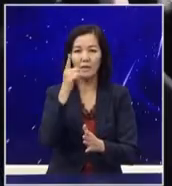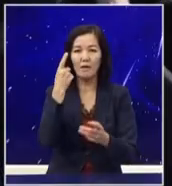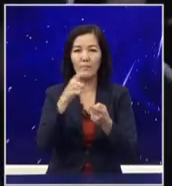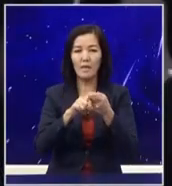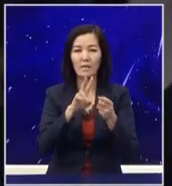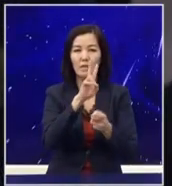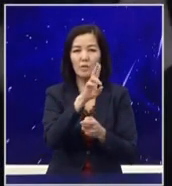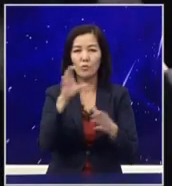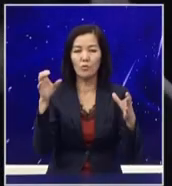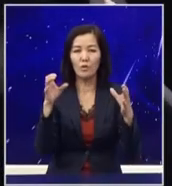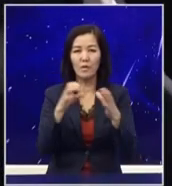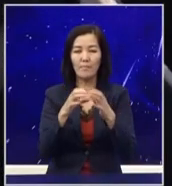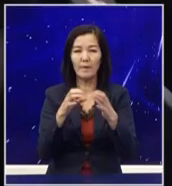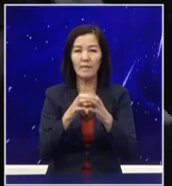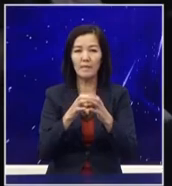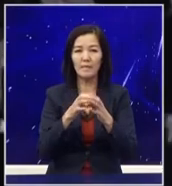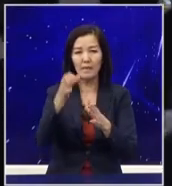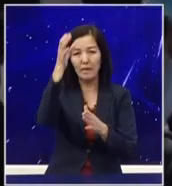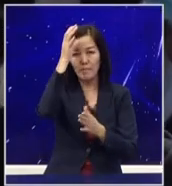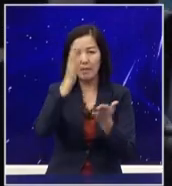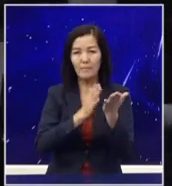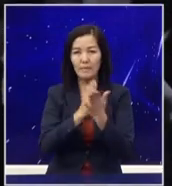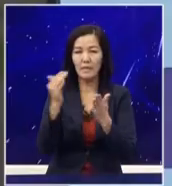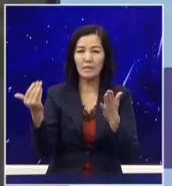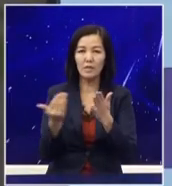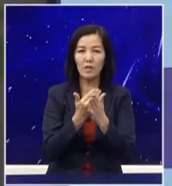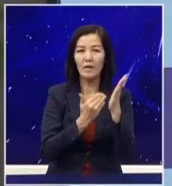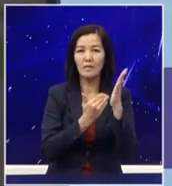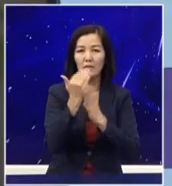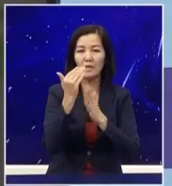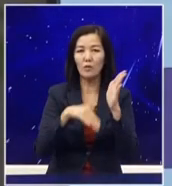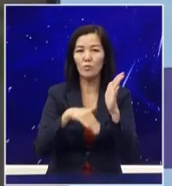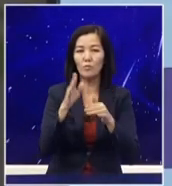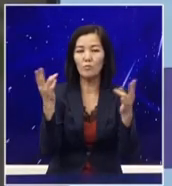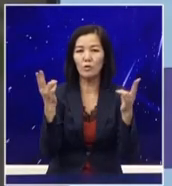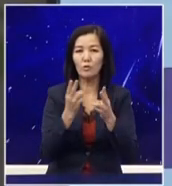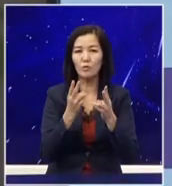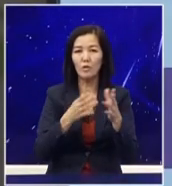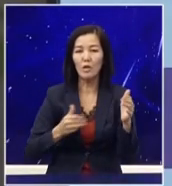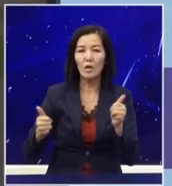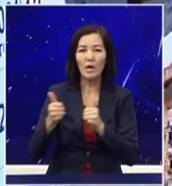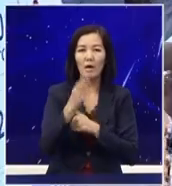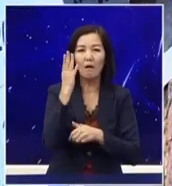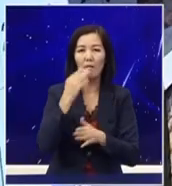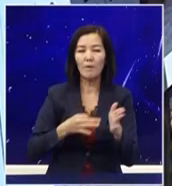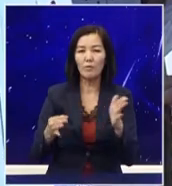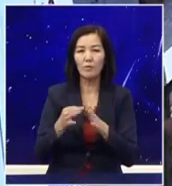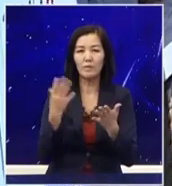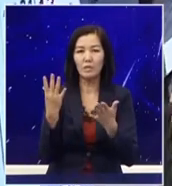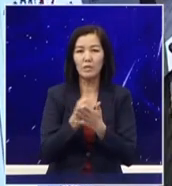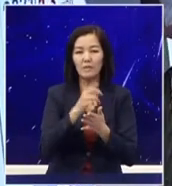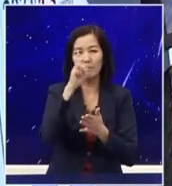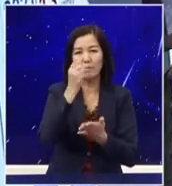партиясының басымды бағыттарының бірі отандық білім саласын жаңа санатқа көтеру. Көшбастар аймақтар қатарында Алматы облысы. Жетістіктері